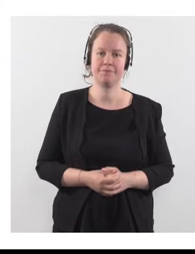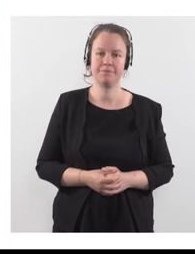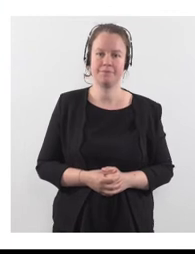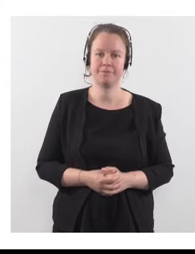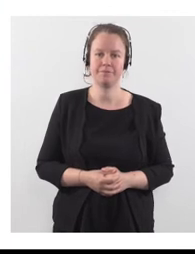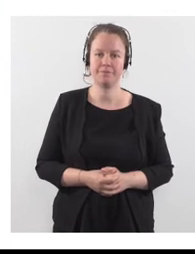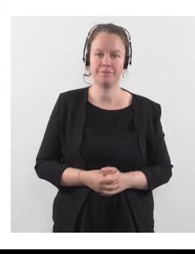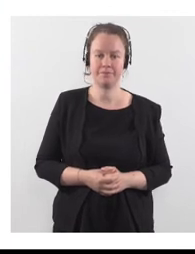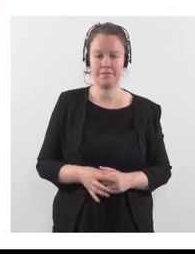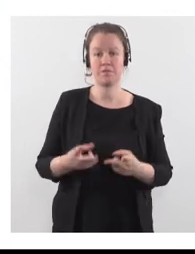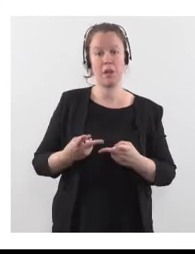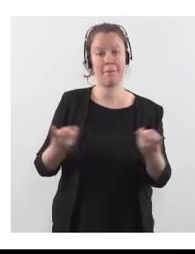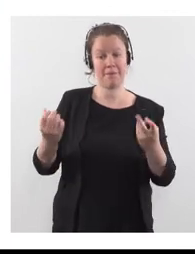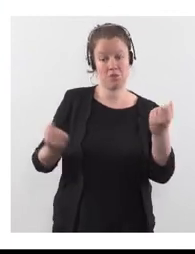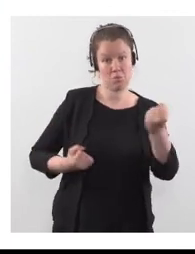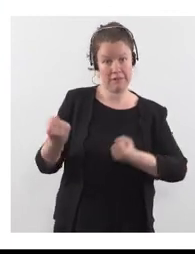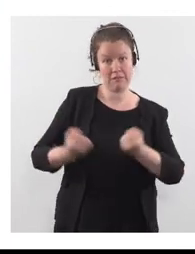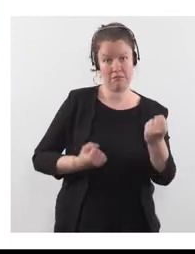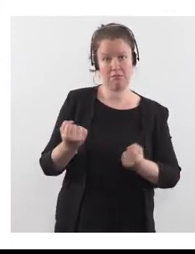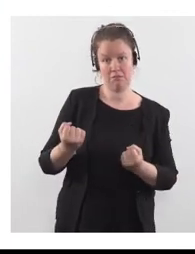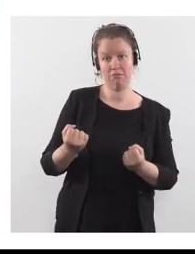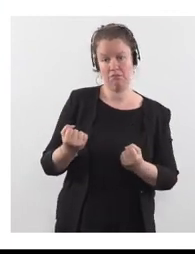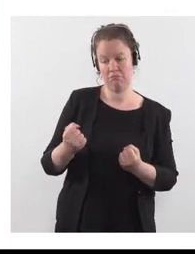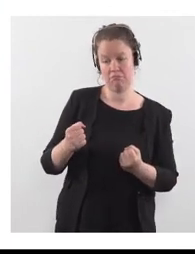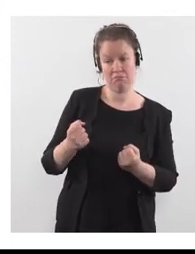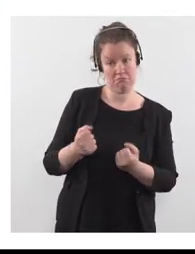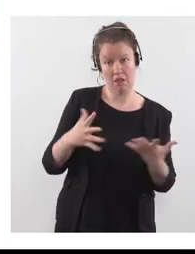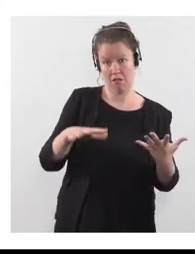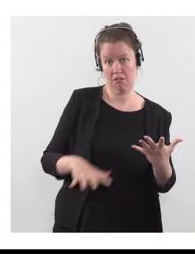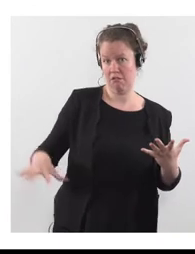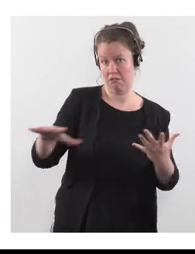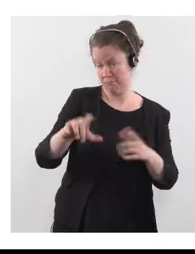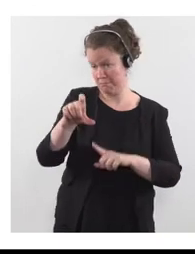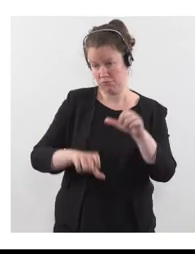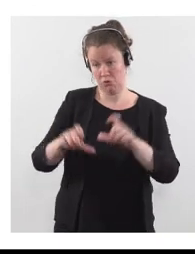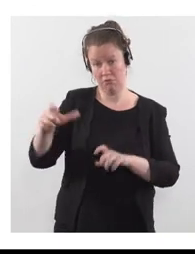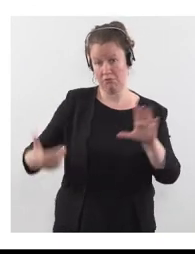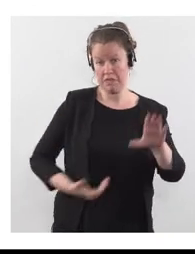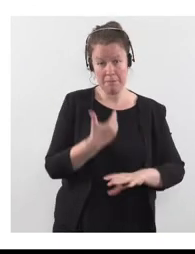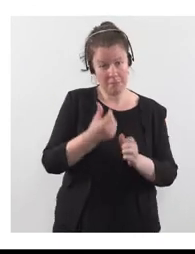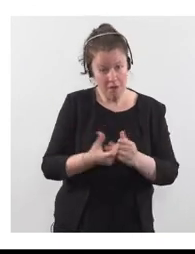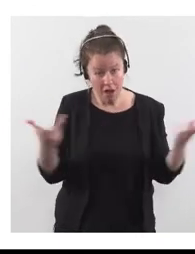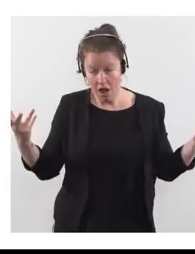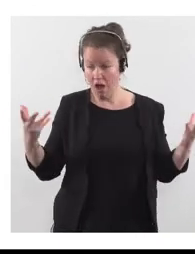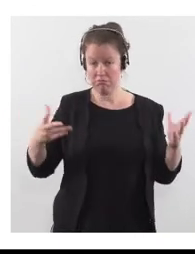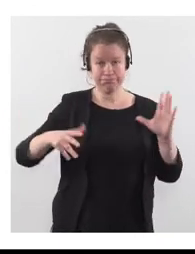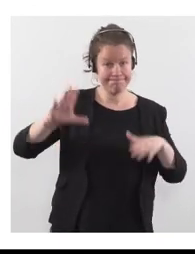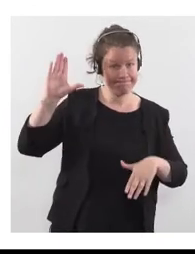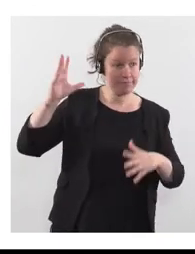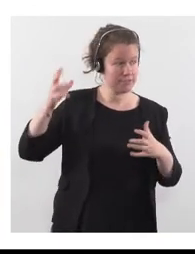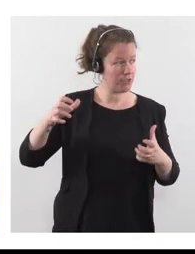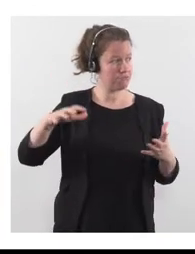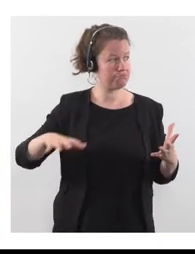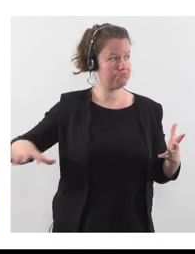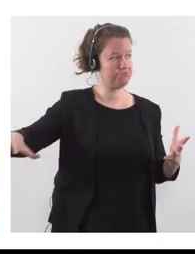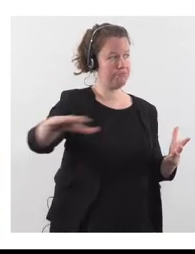il y avait beaucoup de cas de personnes qui souhaitaient se plaindre devant les tribunaux. Nous avions énormément de volontaires, mais nous